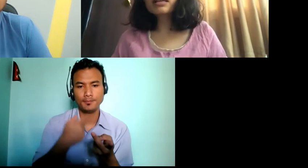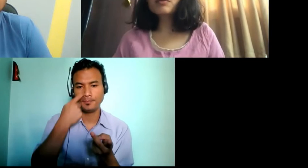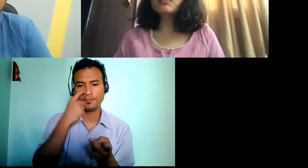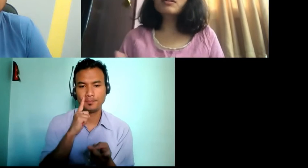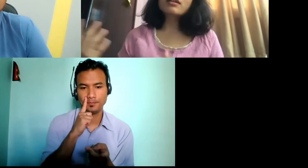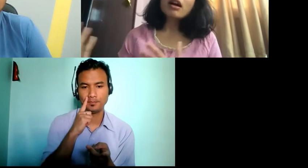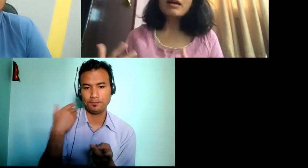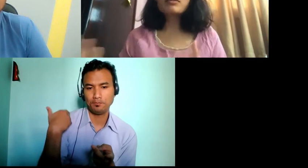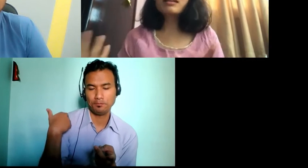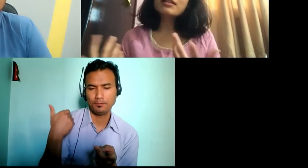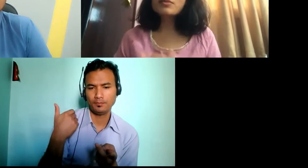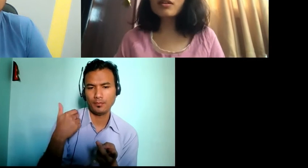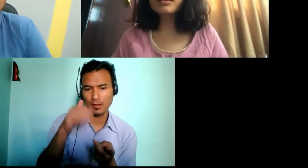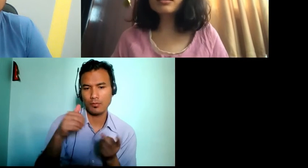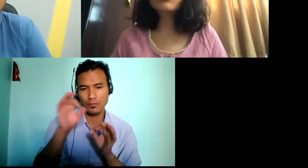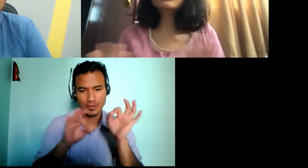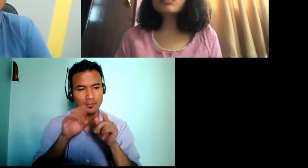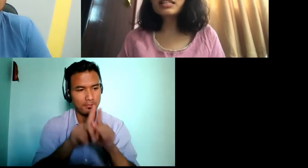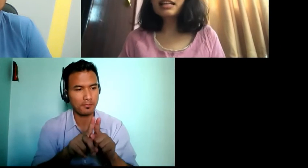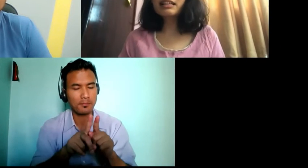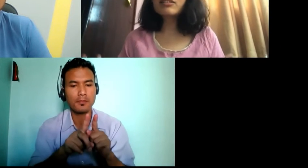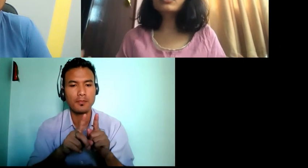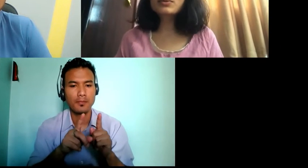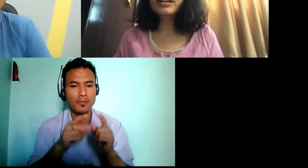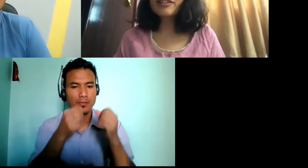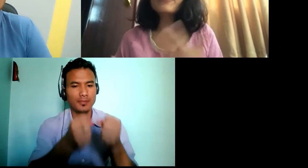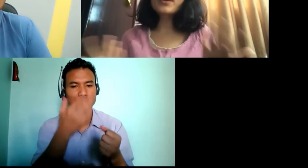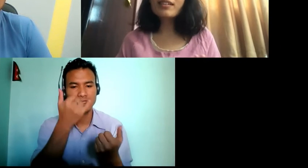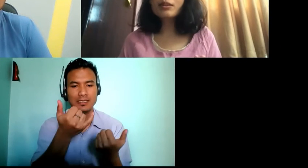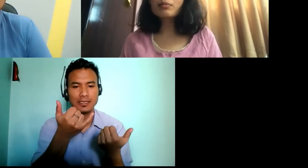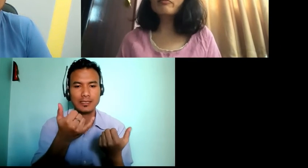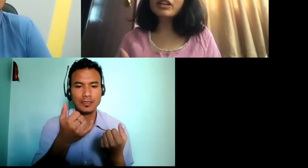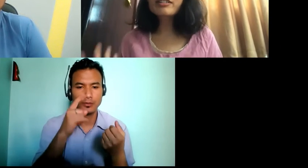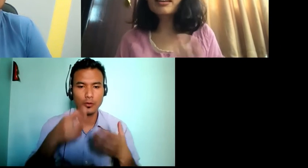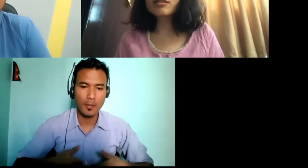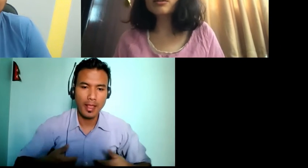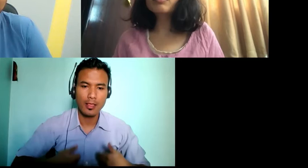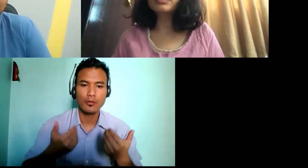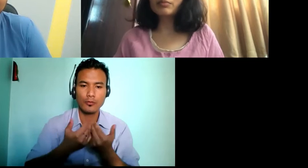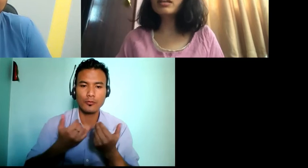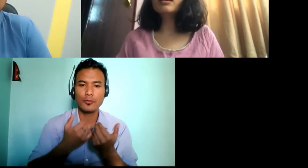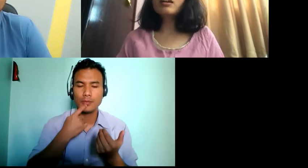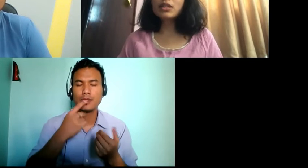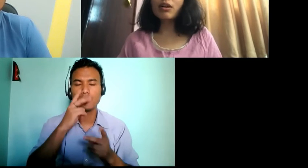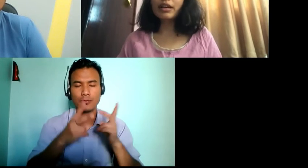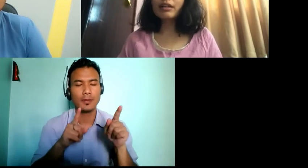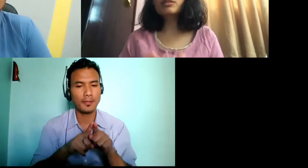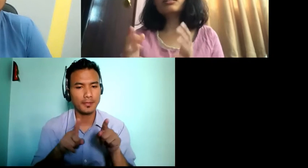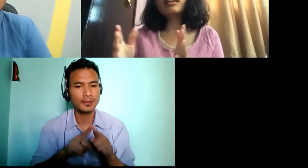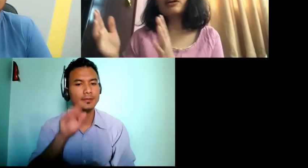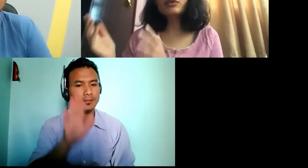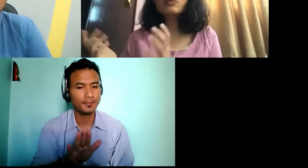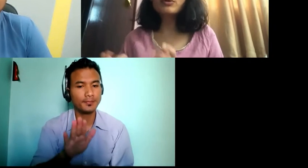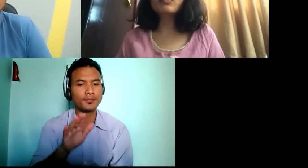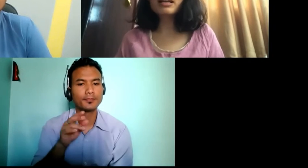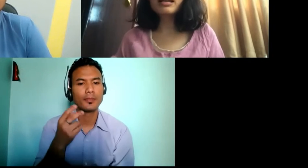मलाई के भन्नुभएको छ, आऊ हामी नाचौँ सँगै, कति बसिराख्ने, कति ऊ गर्ने, एउटा फन गरौँ, फन क्रिएट गरौँ भन्ने पनि छ होइन. अब जस्तै